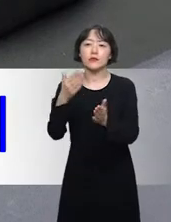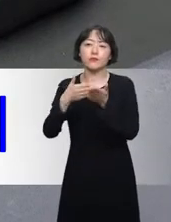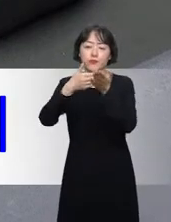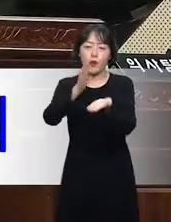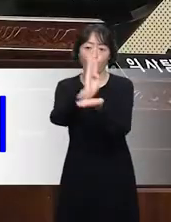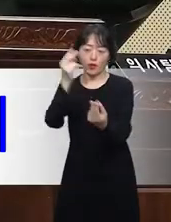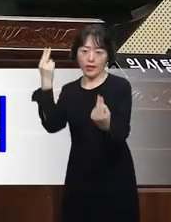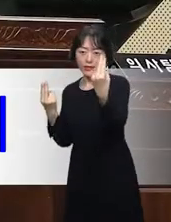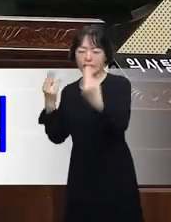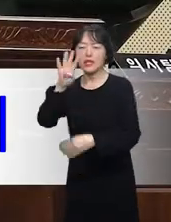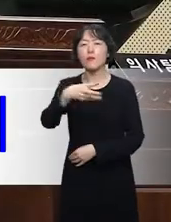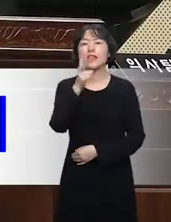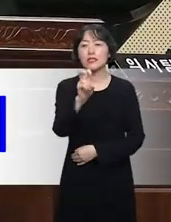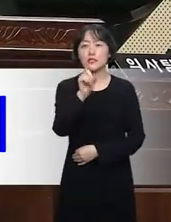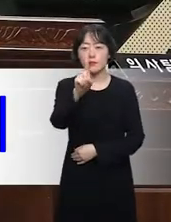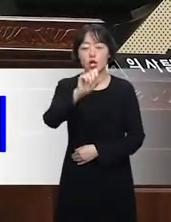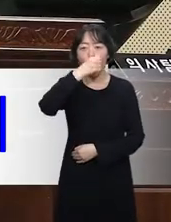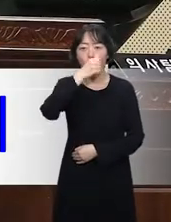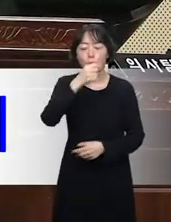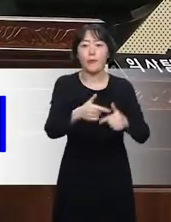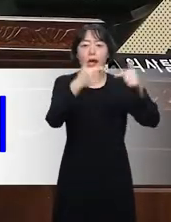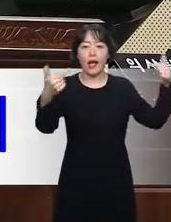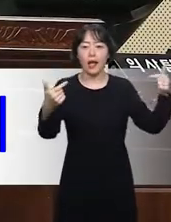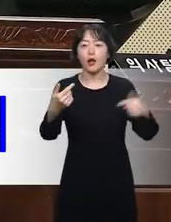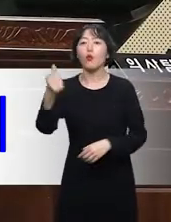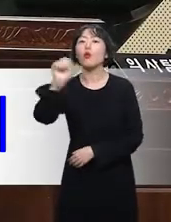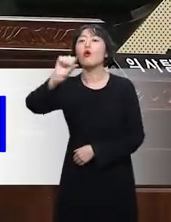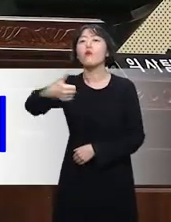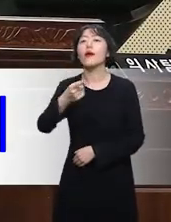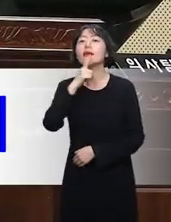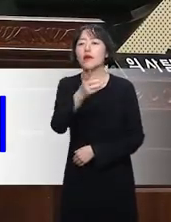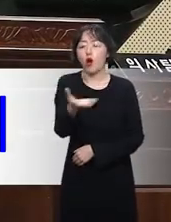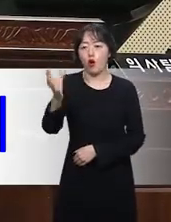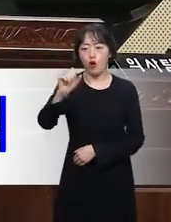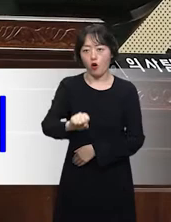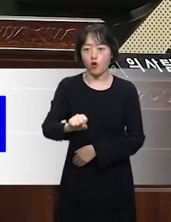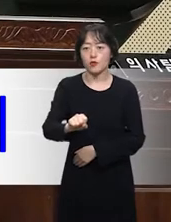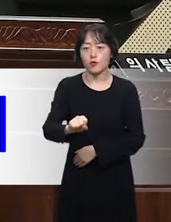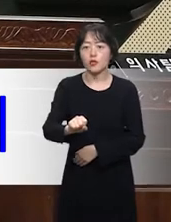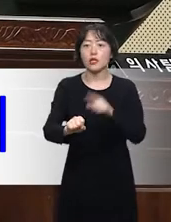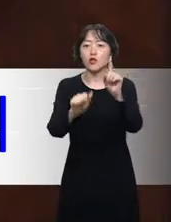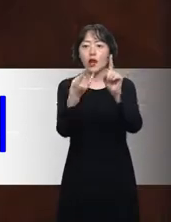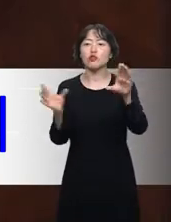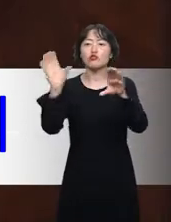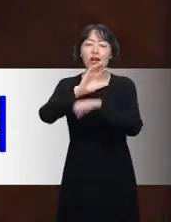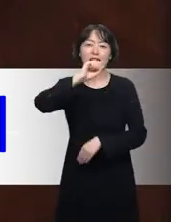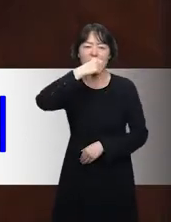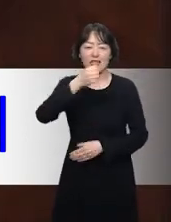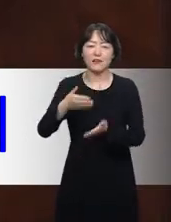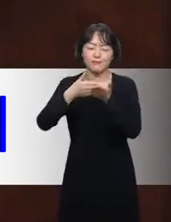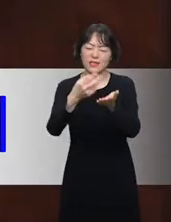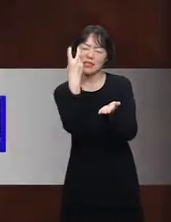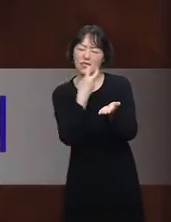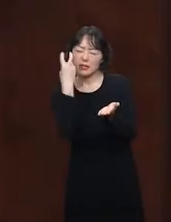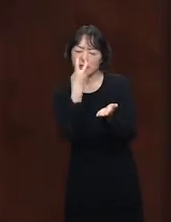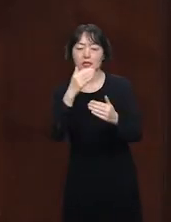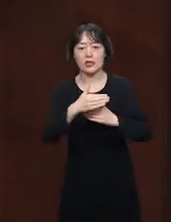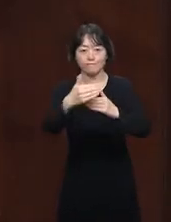대비 421억 원이 증가한 5,501억 원 규모의 제1회 추가경정예산안을